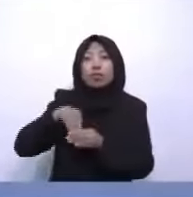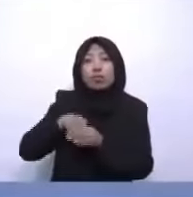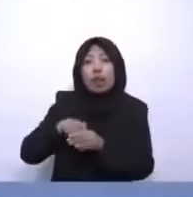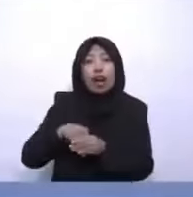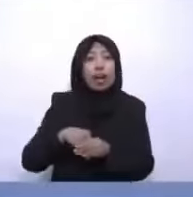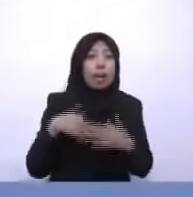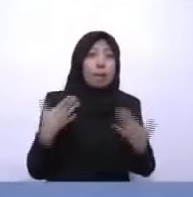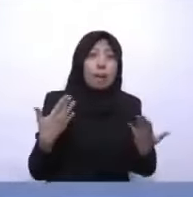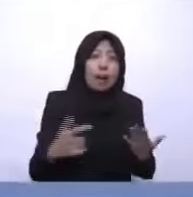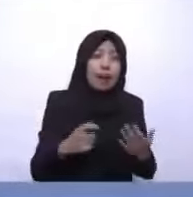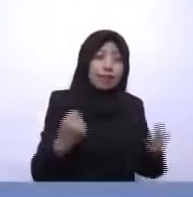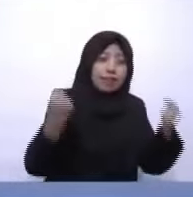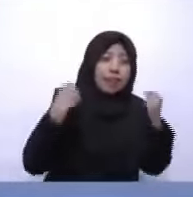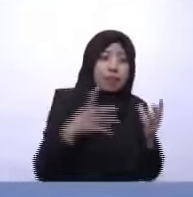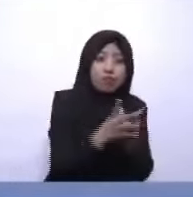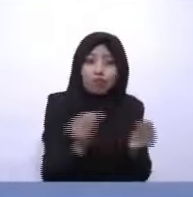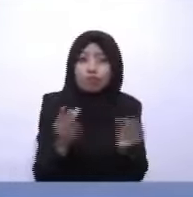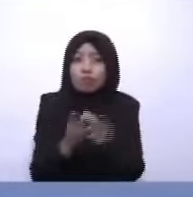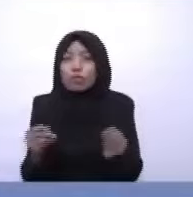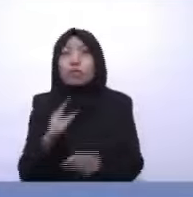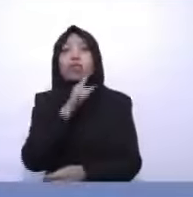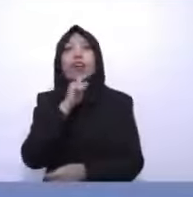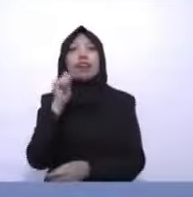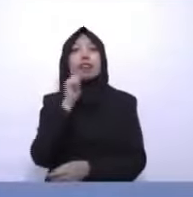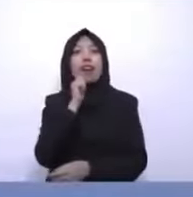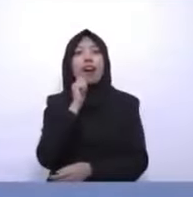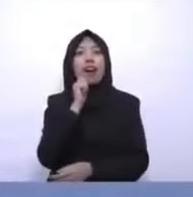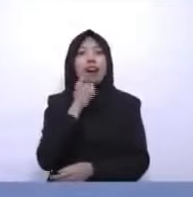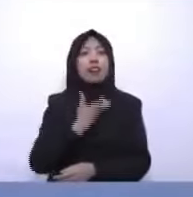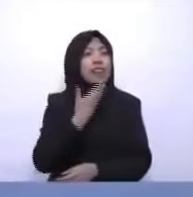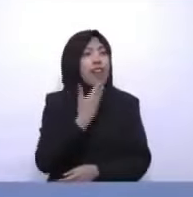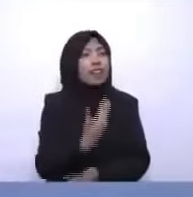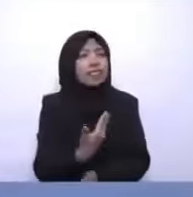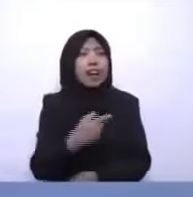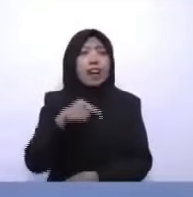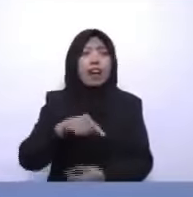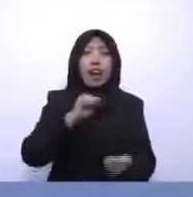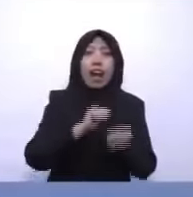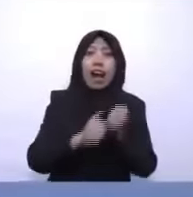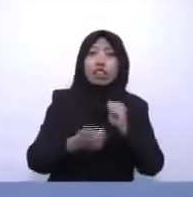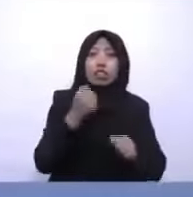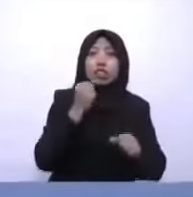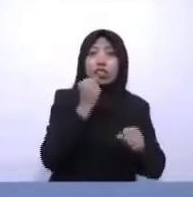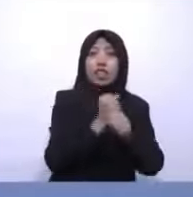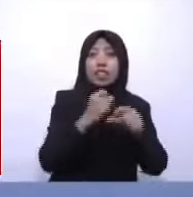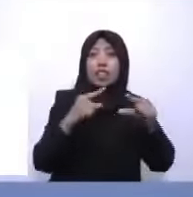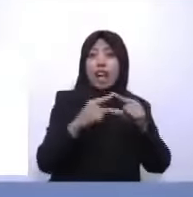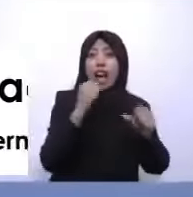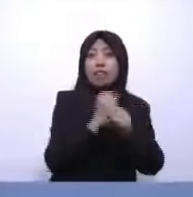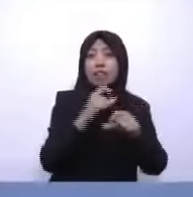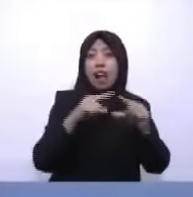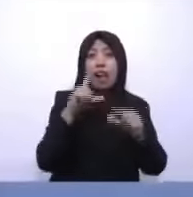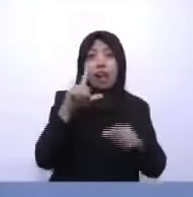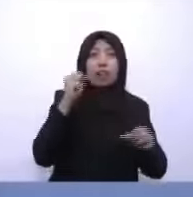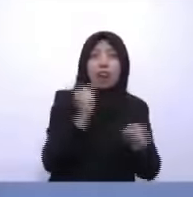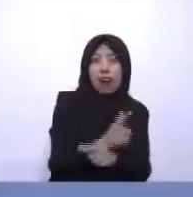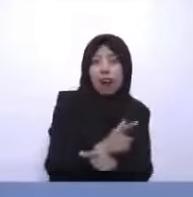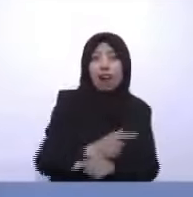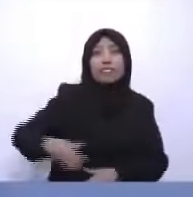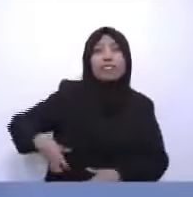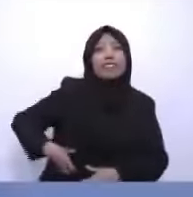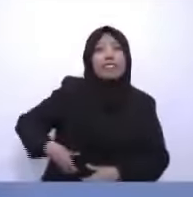kesehatan khususnya di Jawa Barat. Teh Gita, saya mau nanya, ternyata kasus gagal ginjal pada anak-anak di Jawa